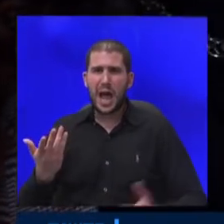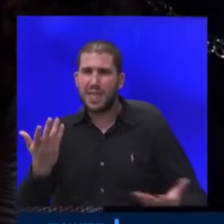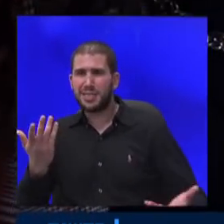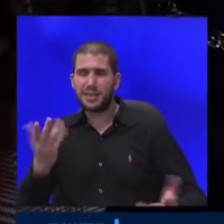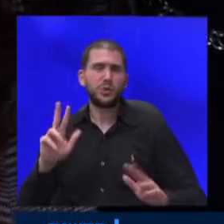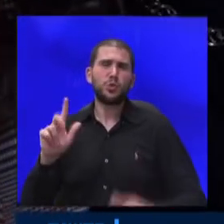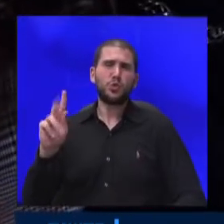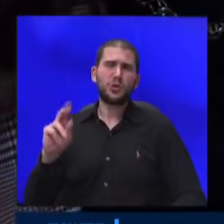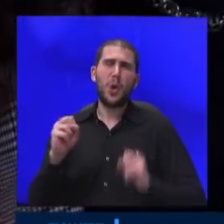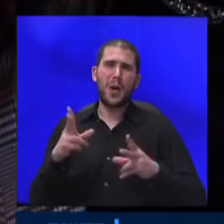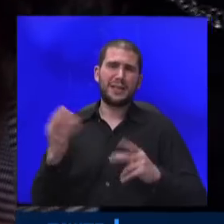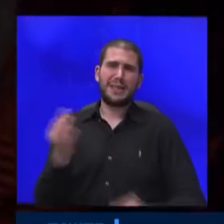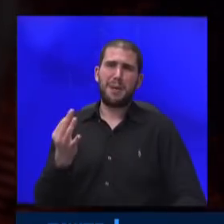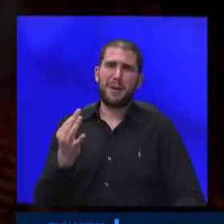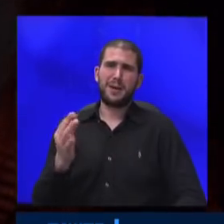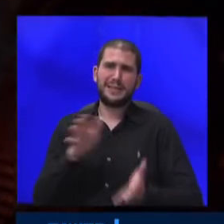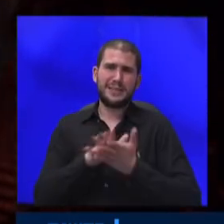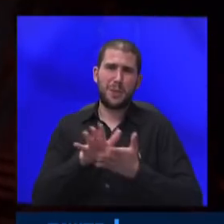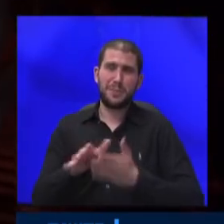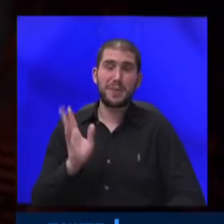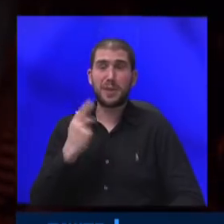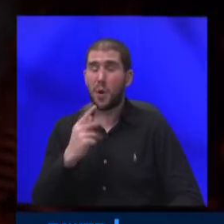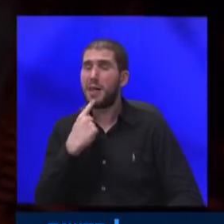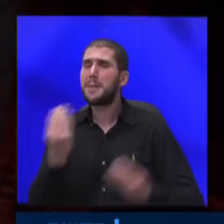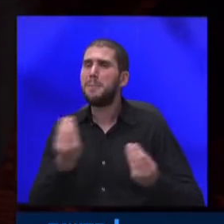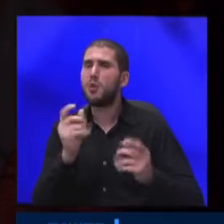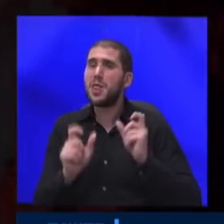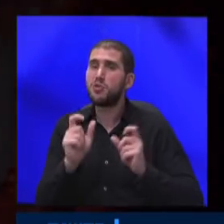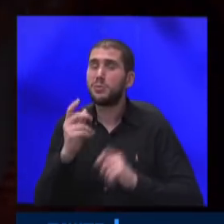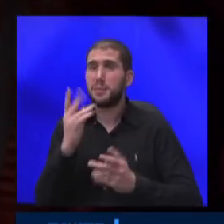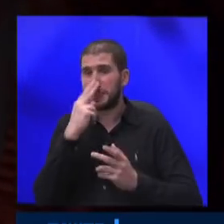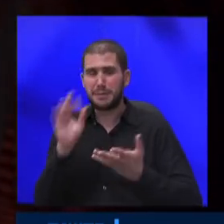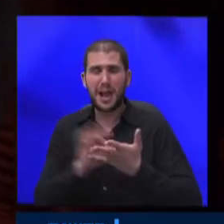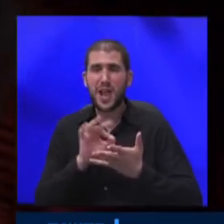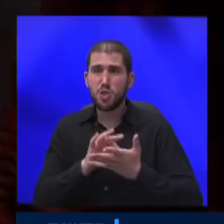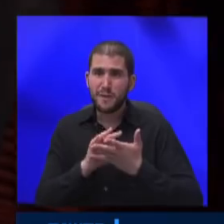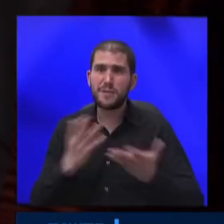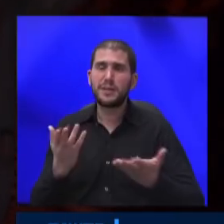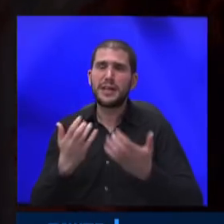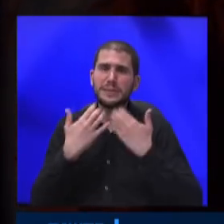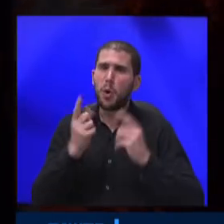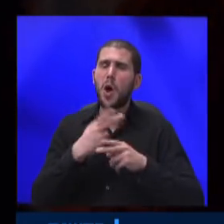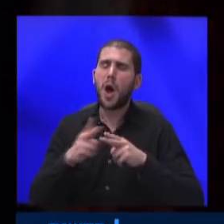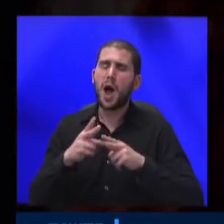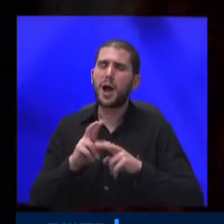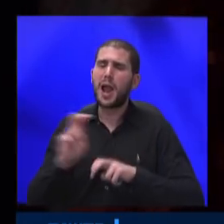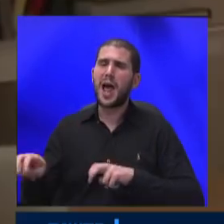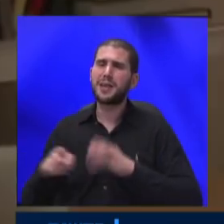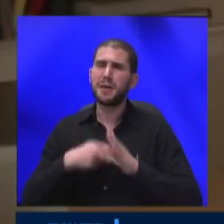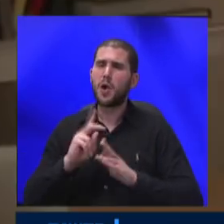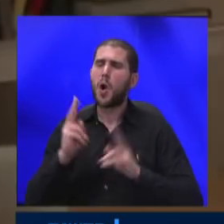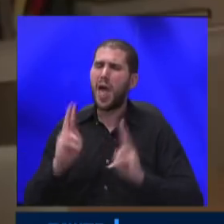בסדר, צוץ, יאללה, סבבה, נלך עם זה. אם אני יכולה להגיד משהו לאנשים שעכשיו מנסים לכתוב, שהסיפור הוא לא לרדת מהרכבת, לא